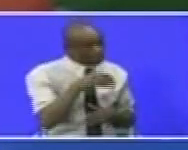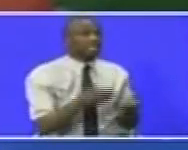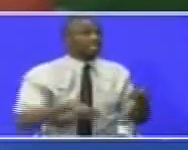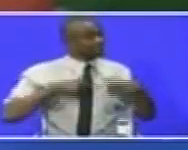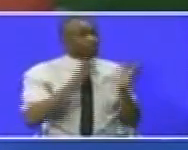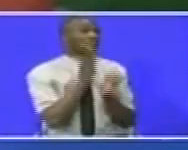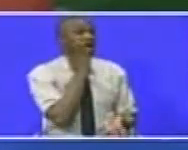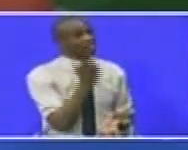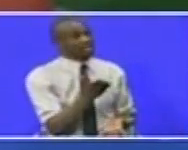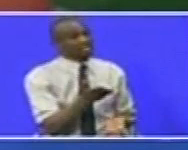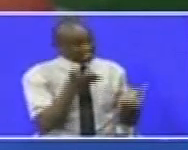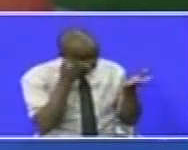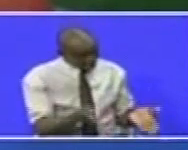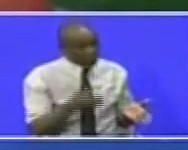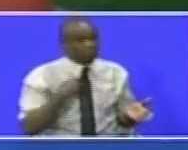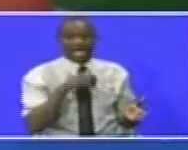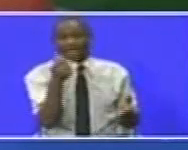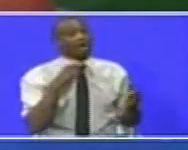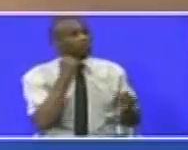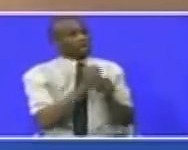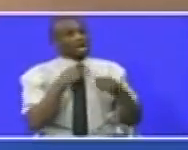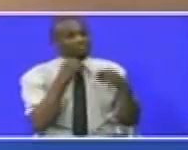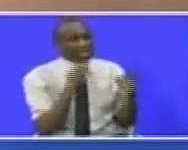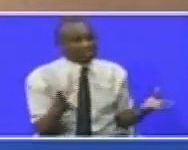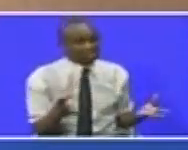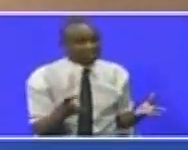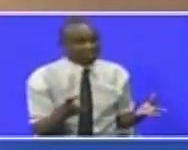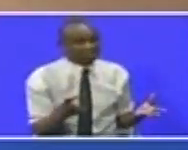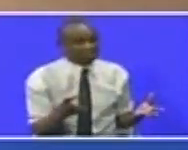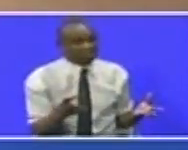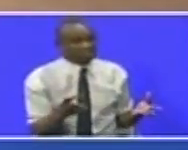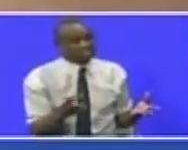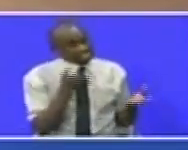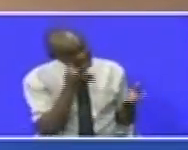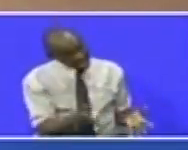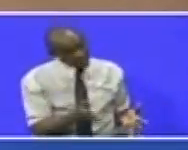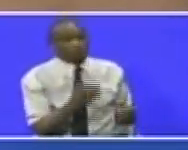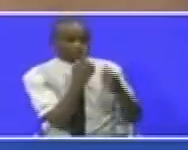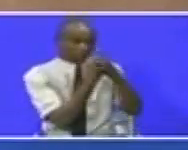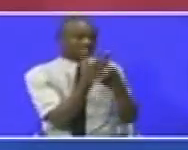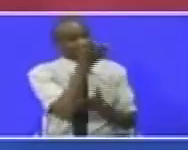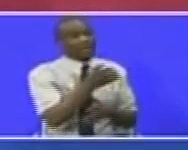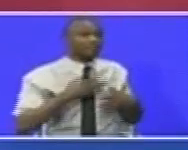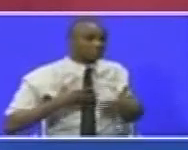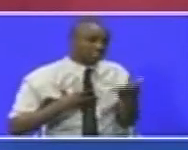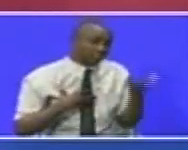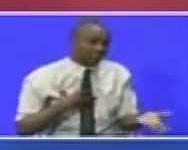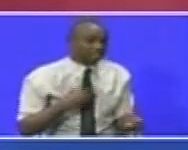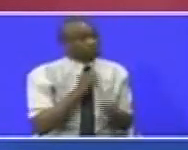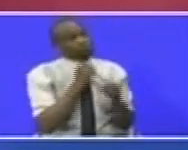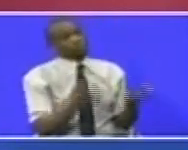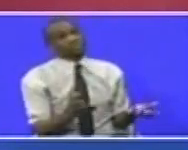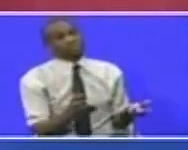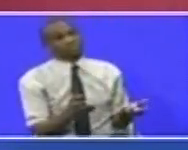ndani ya moyo, kwa sababu si tuna adres, msichana ndio ana miaka kitana, bullet iko kwa mwili. Haya, uko na wakili? Mimi